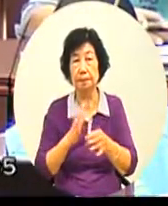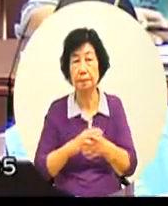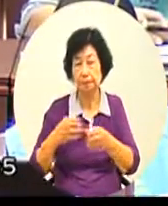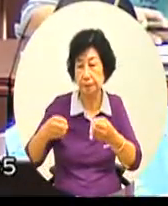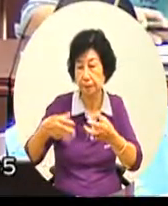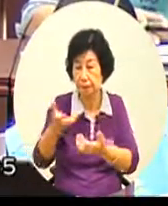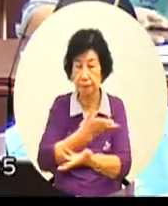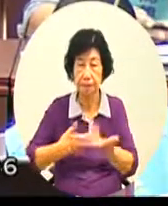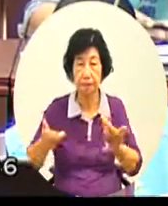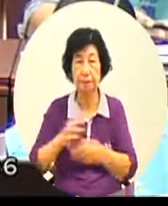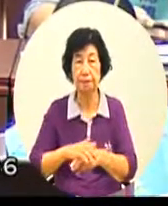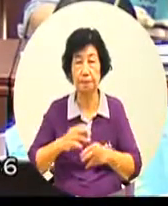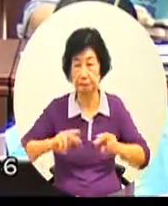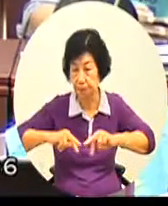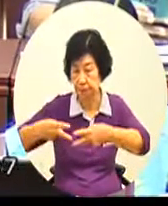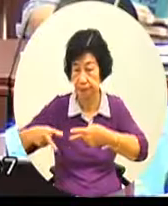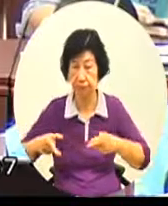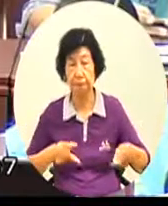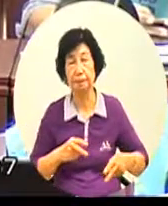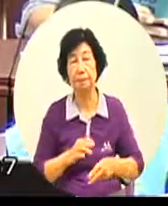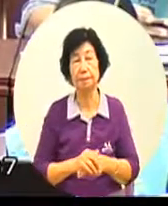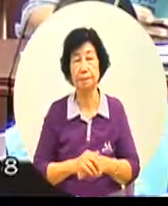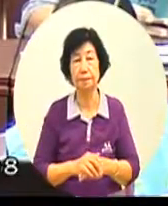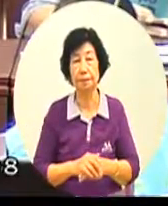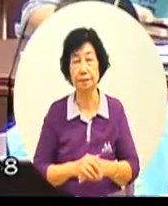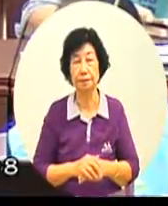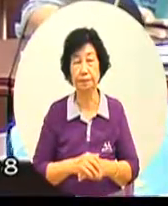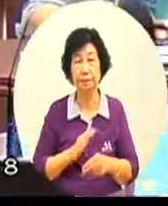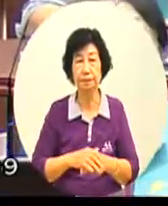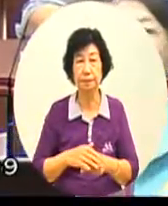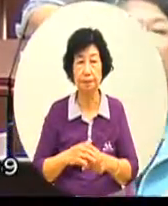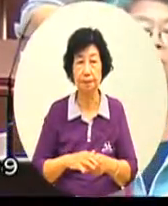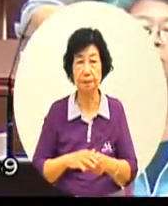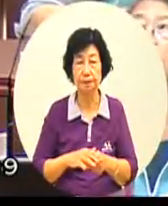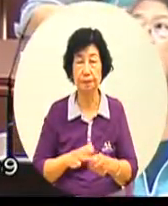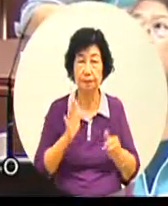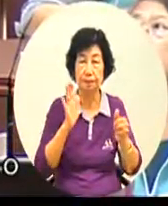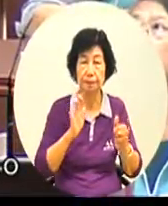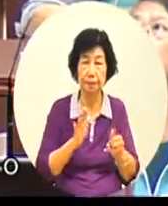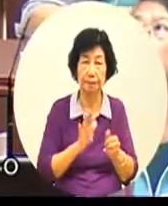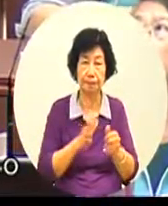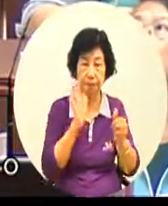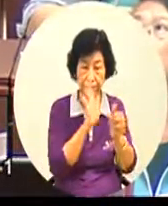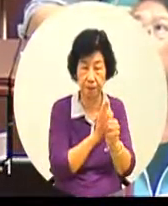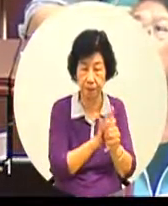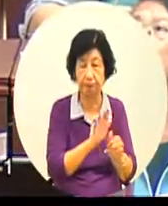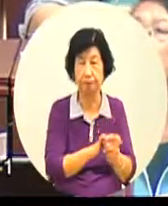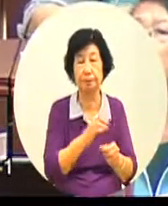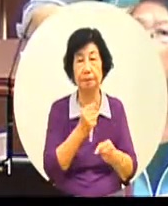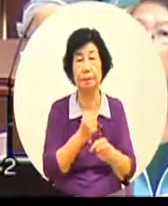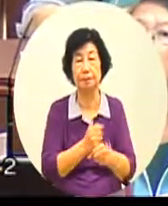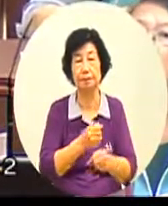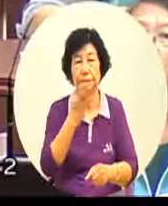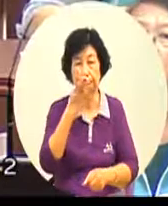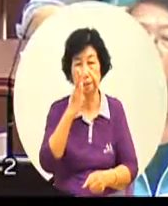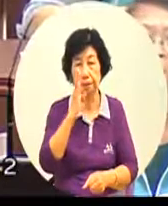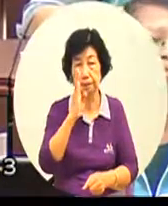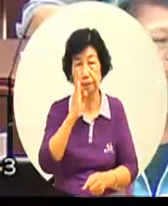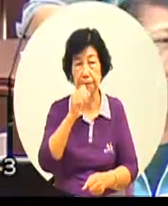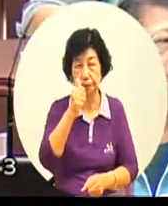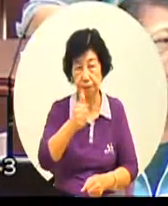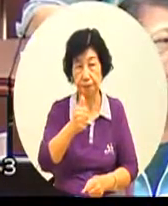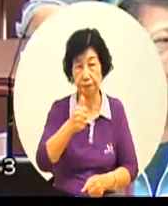以变更之后成为 H 类组是一个比较变通的方式之外，我们也还是没有那